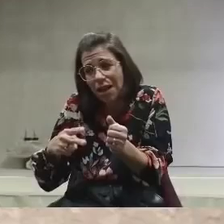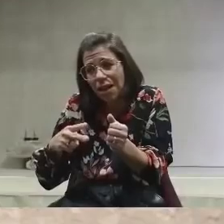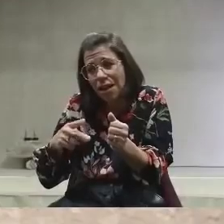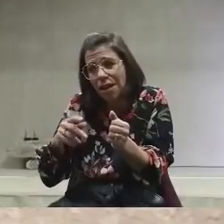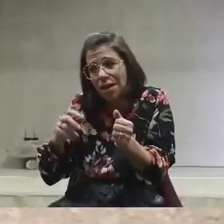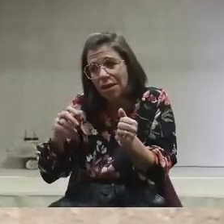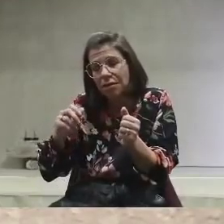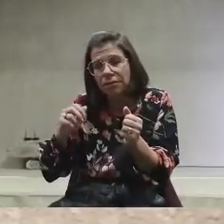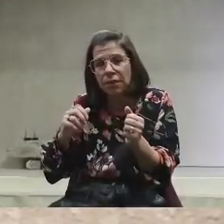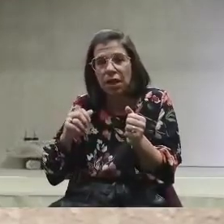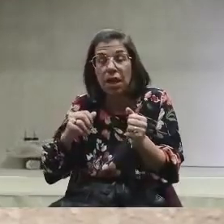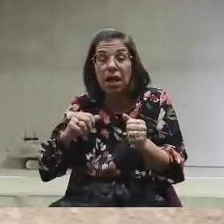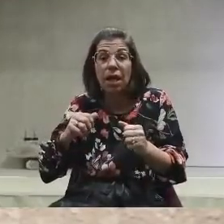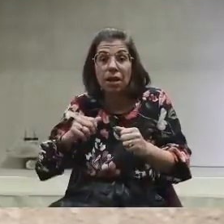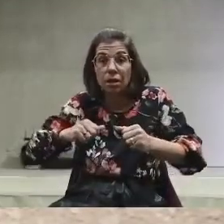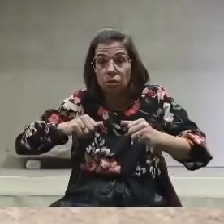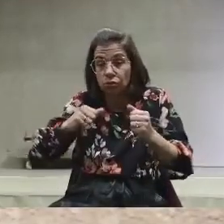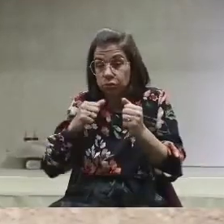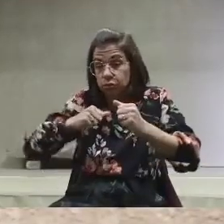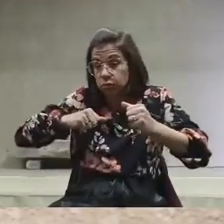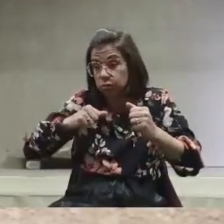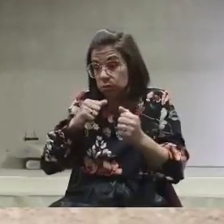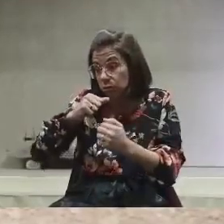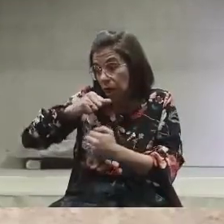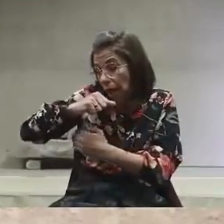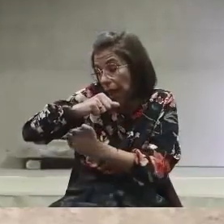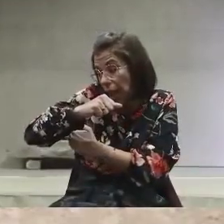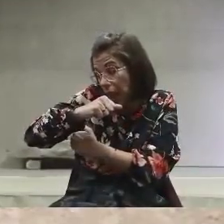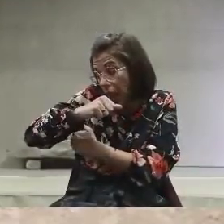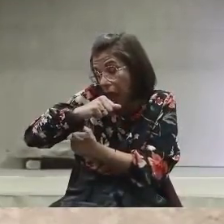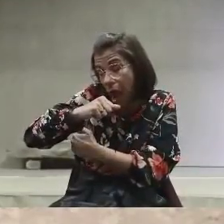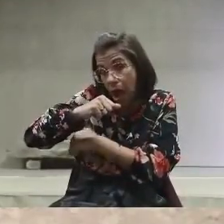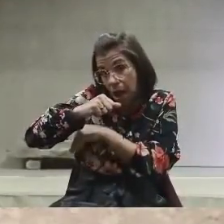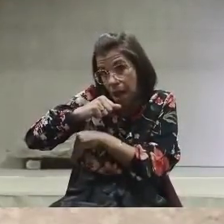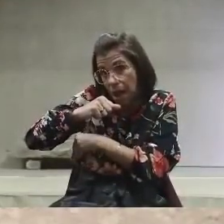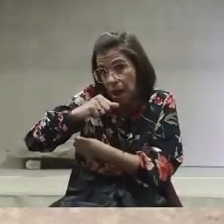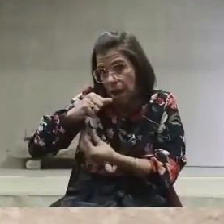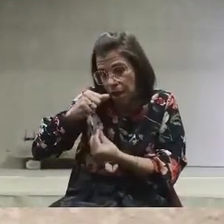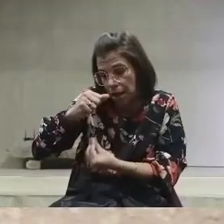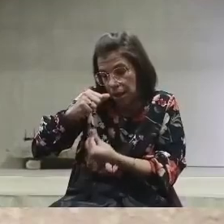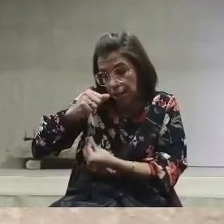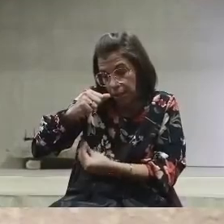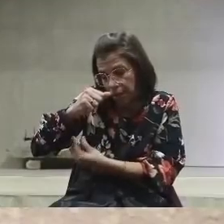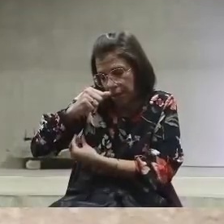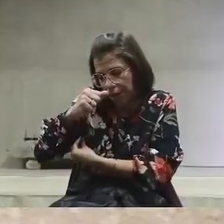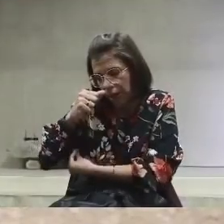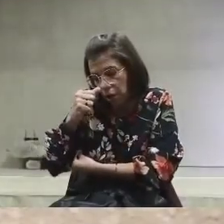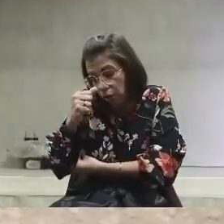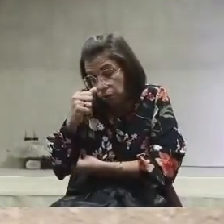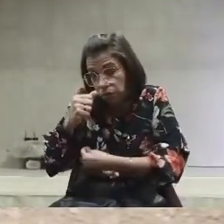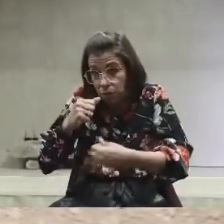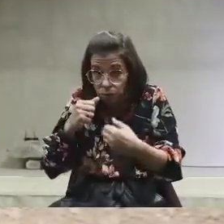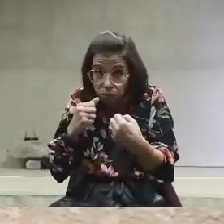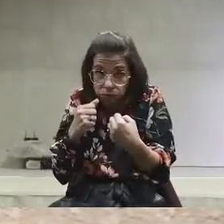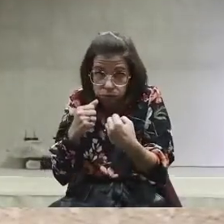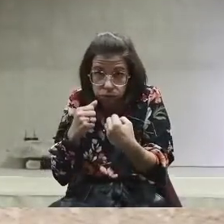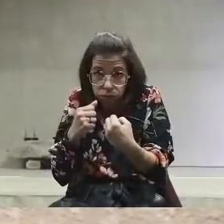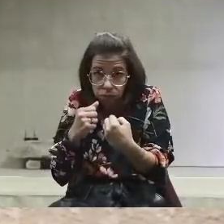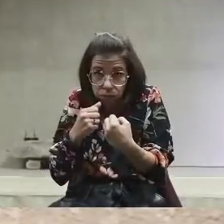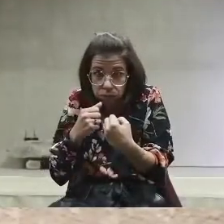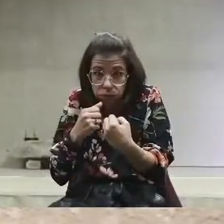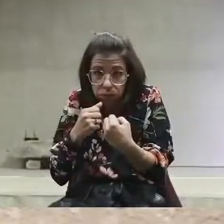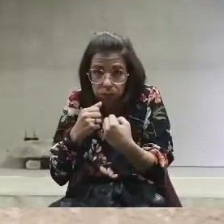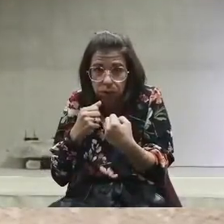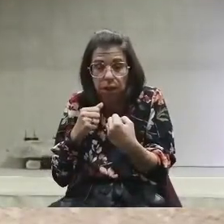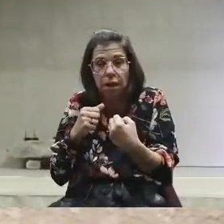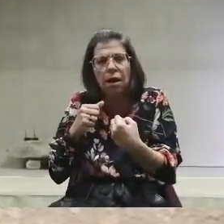le fermier, le cultivateur, il est passé dans son champ pour voir. Puis il a vu un petit tas comme ça. Il a mis le pied dedans. En fait, c'était la